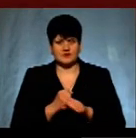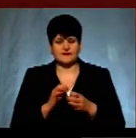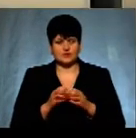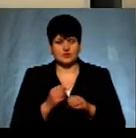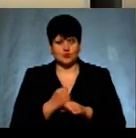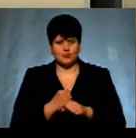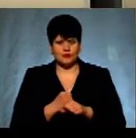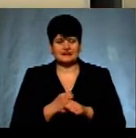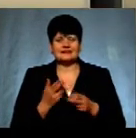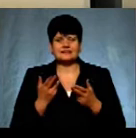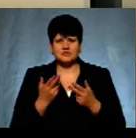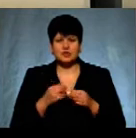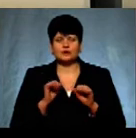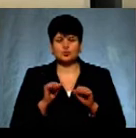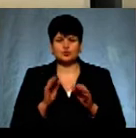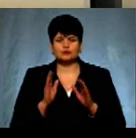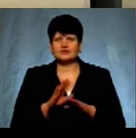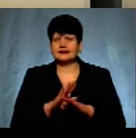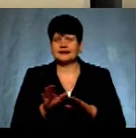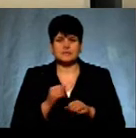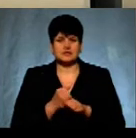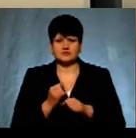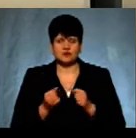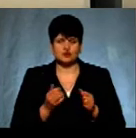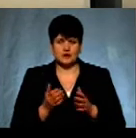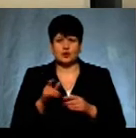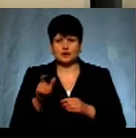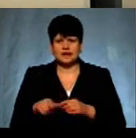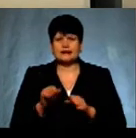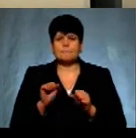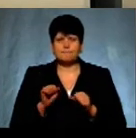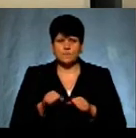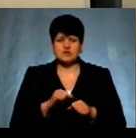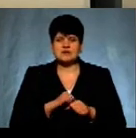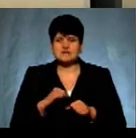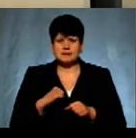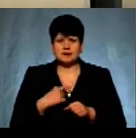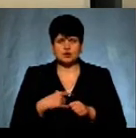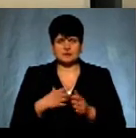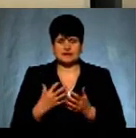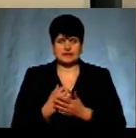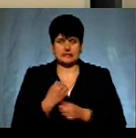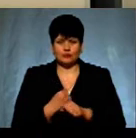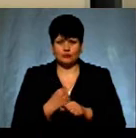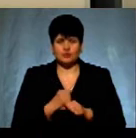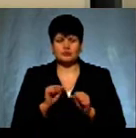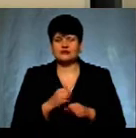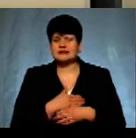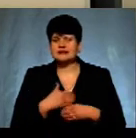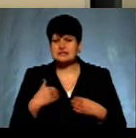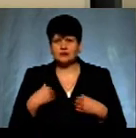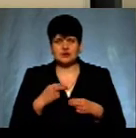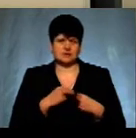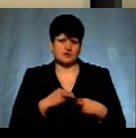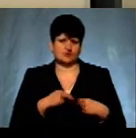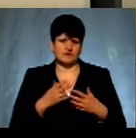кар'єрного радника? Звичайно, що може бути і непрацевлаштування. Людина може, ну, сама собі знайти роботу, людина може не захотіти працювати,